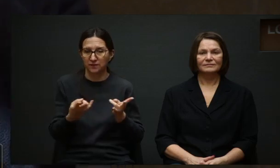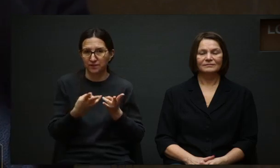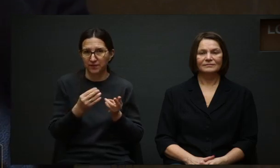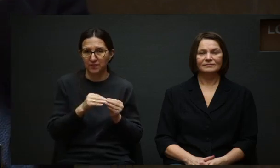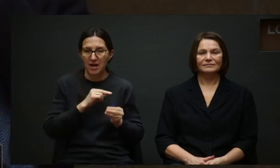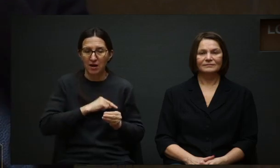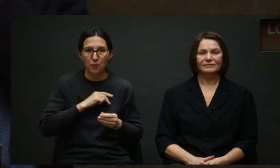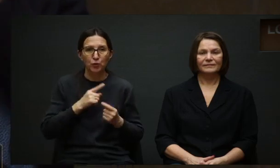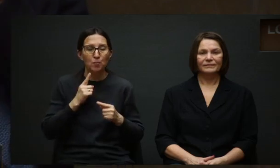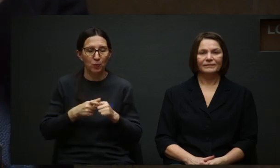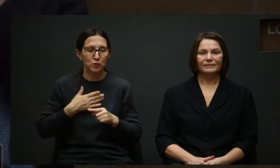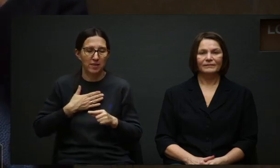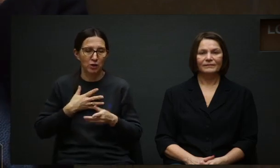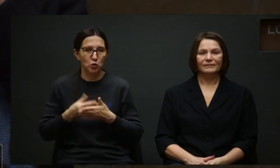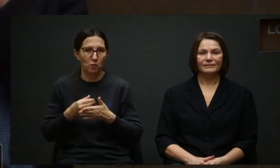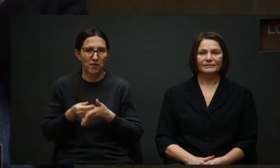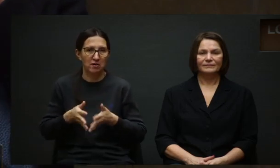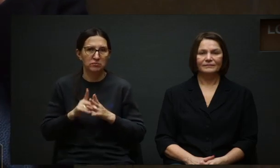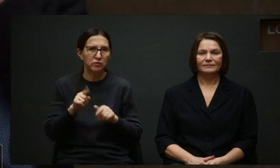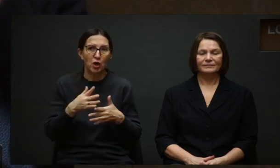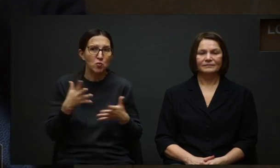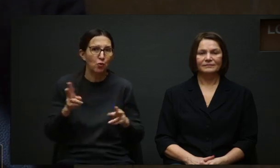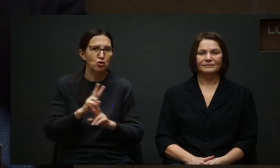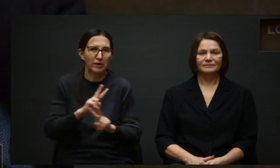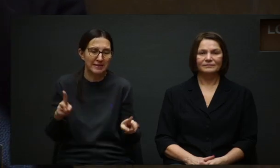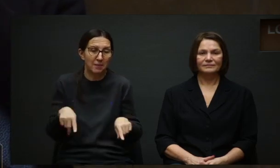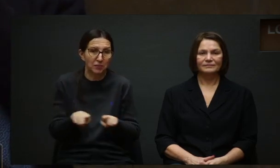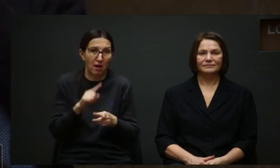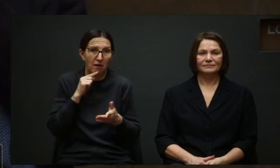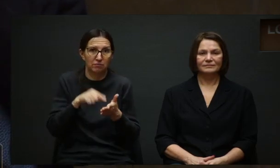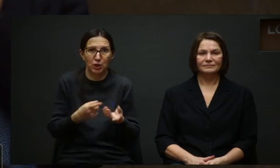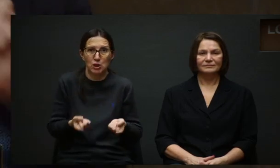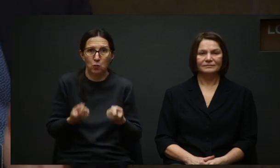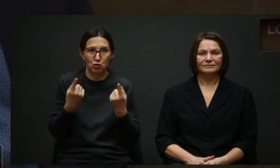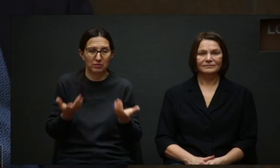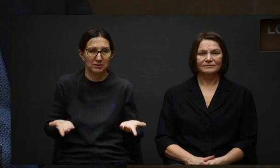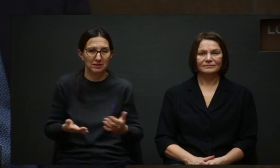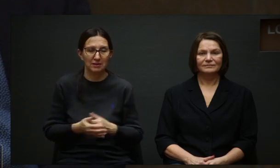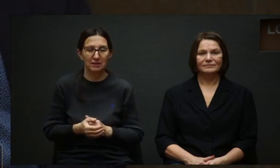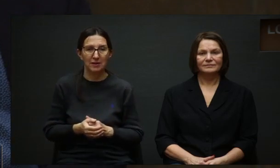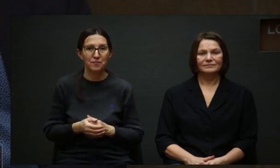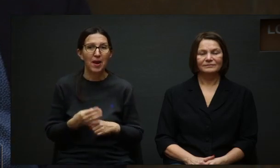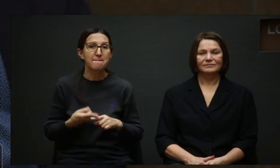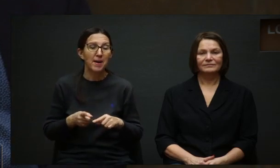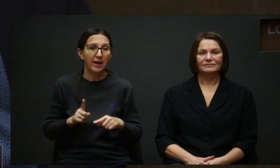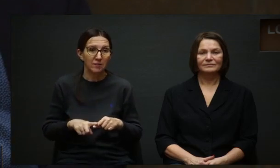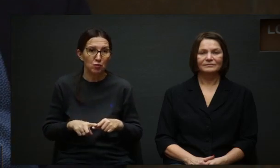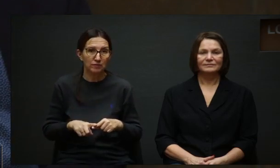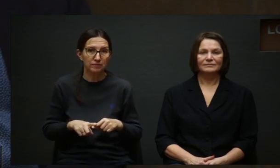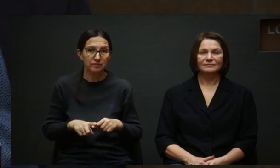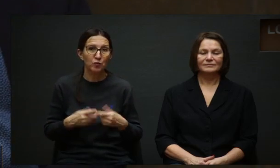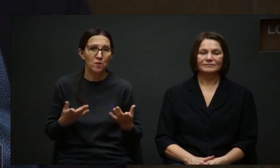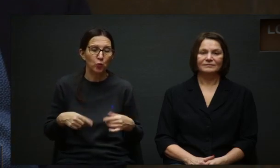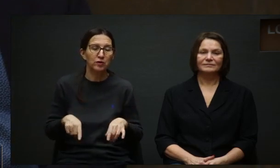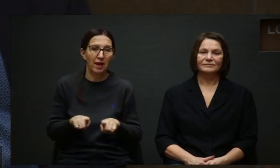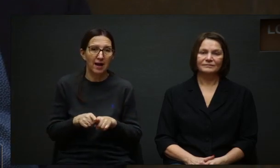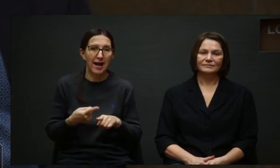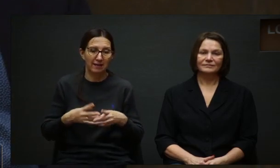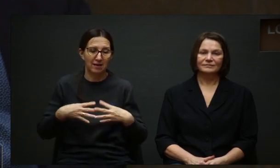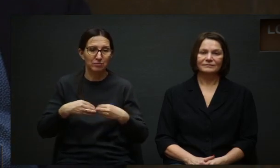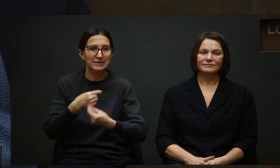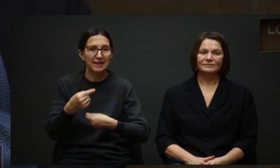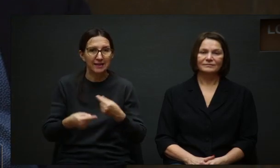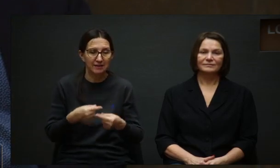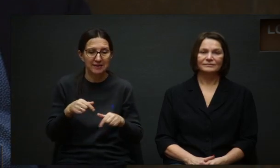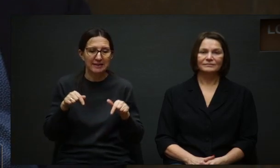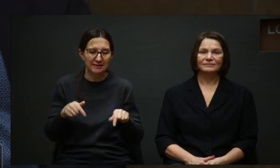нашего собственного. Ну, да, больше ни с кем, так случилось. Поэтому, вот, так сказать, эта династия здесь